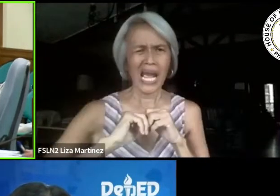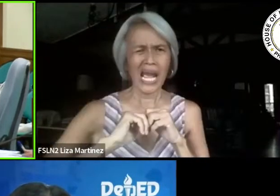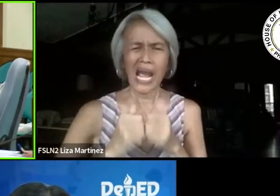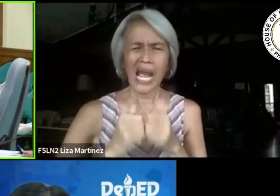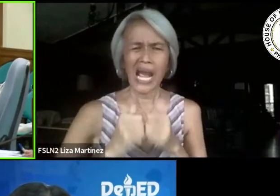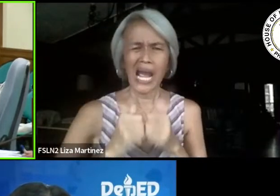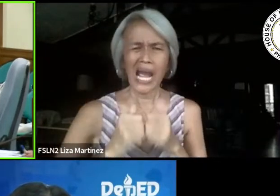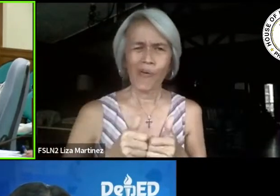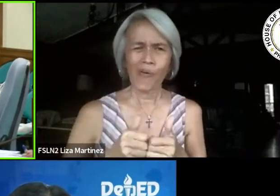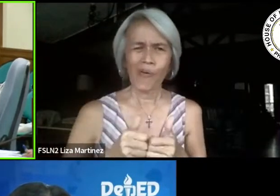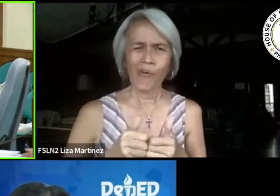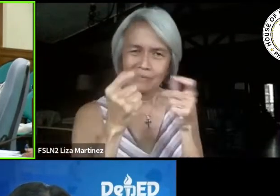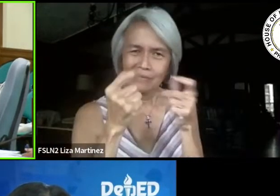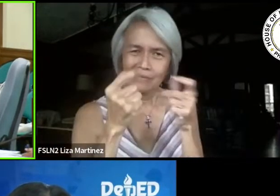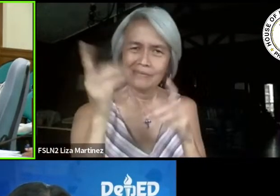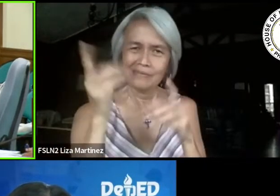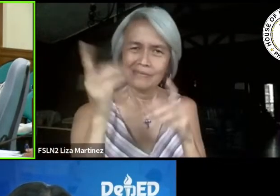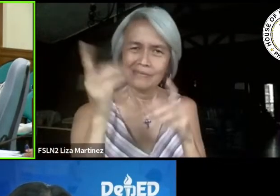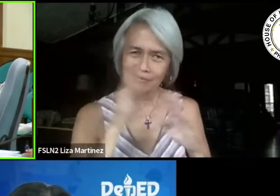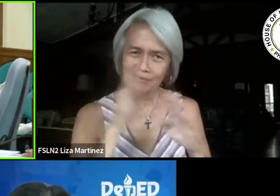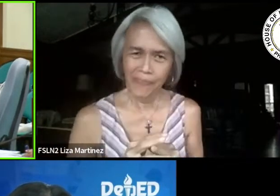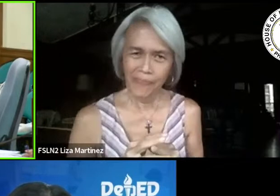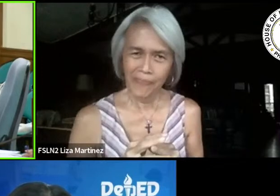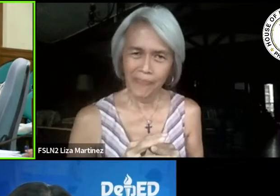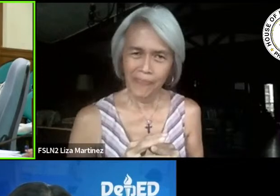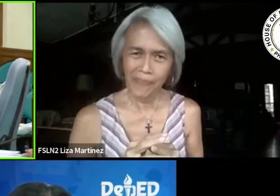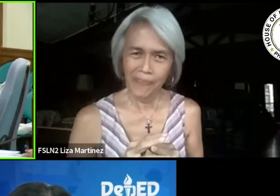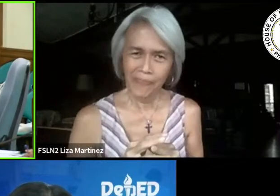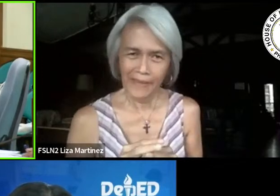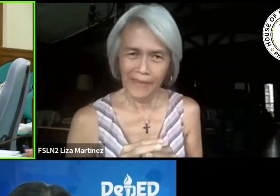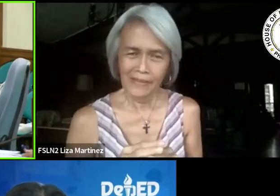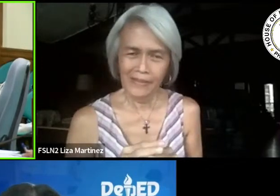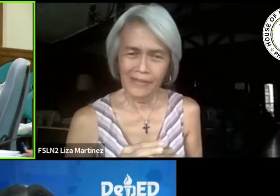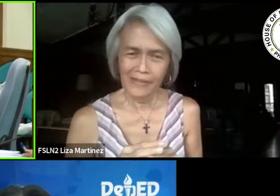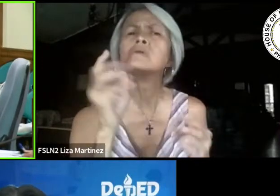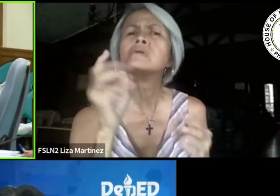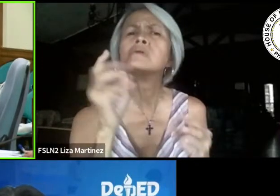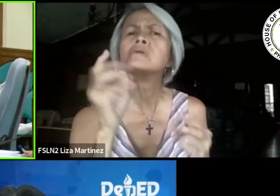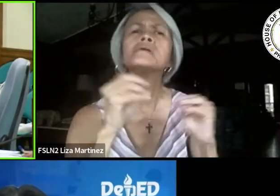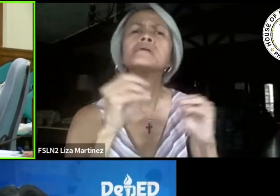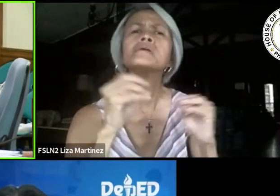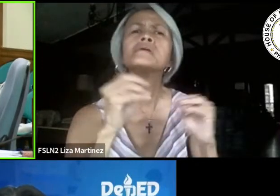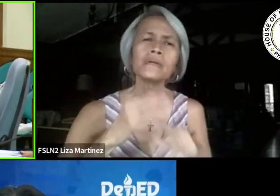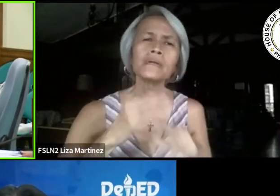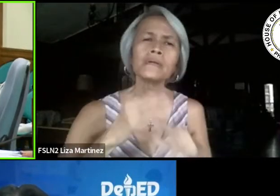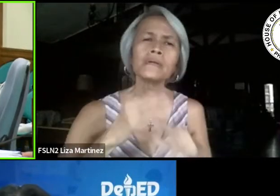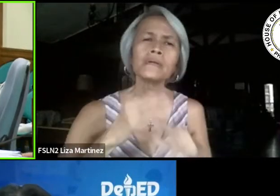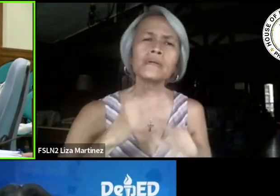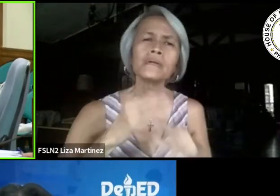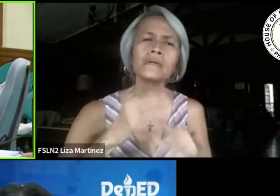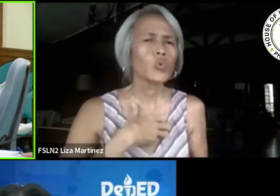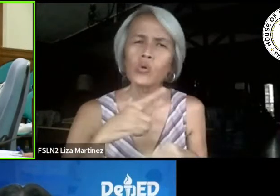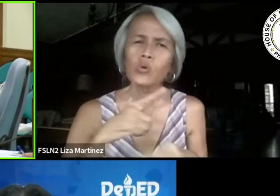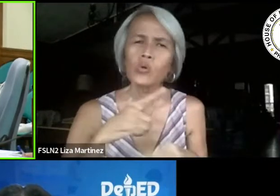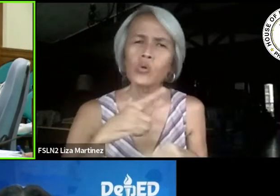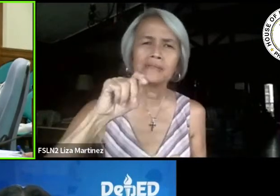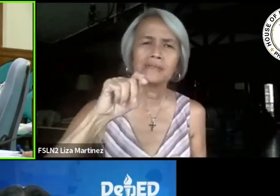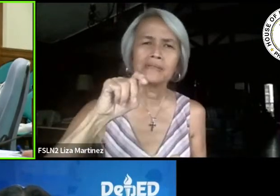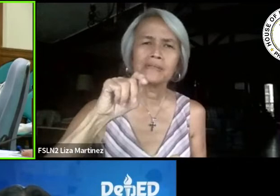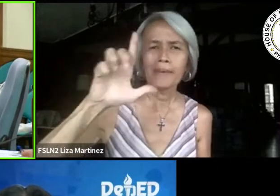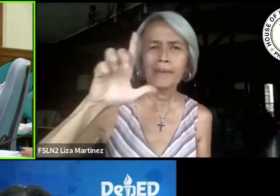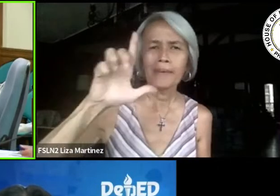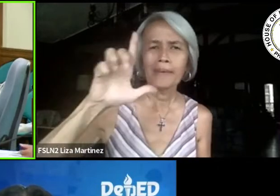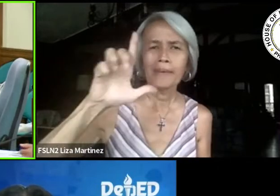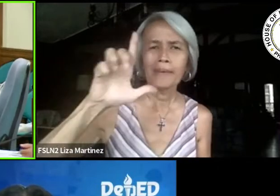tayong problema lahat sa mother tongue eh. I think kung isa lang ang mother tongue, walang problema eh, kung isa lang eh.